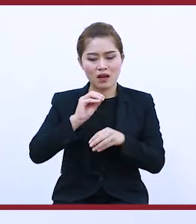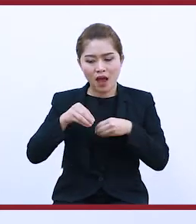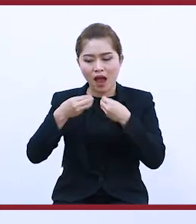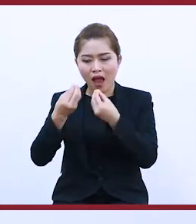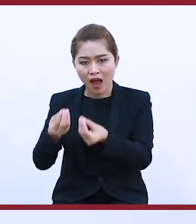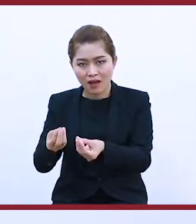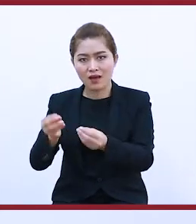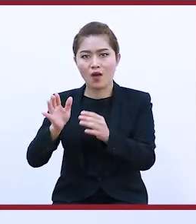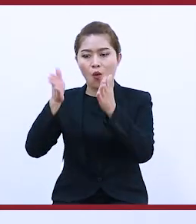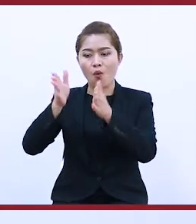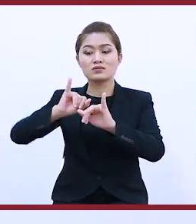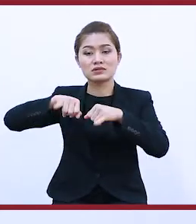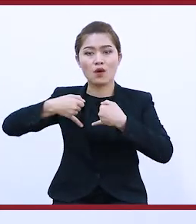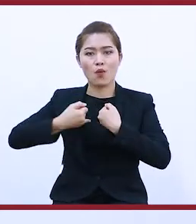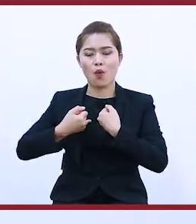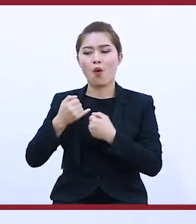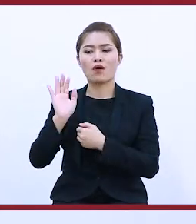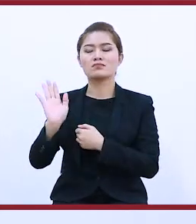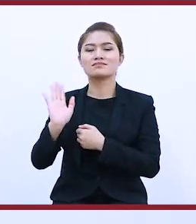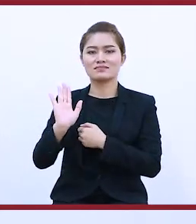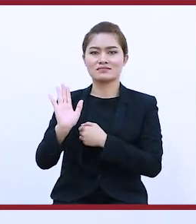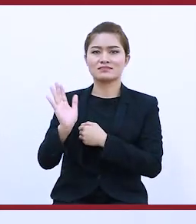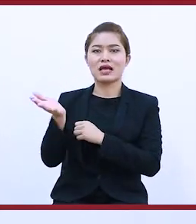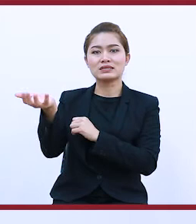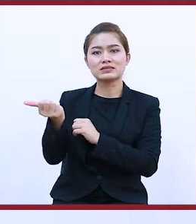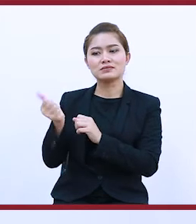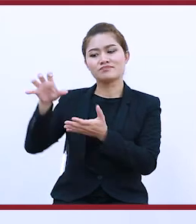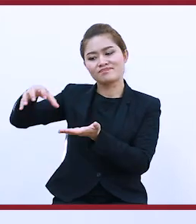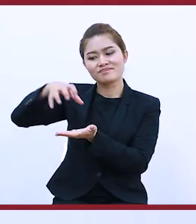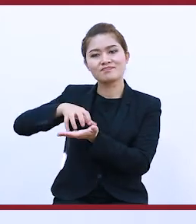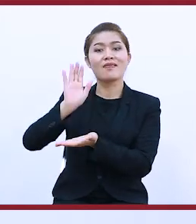ทธิของกันและกันนะคะไม่ควรไปละเมิดของผู้อื่นค่ะ